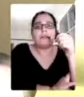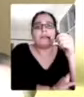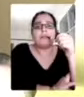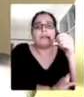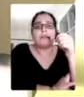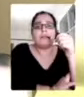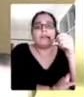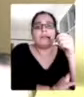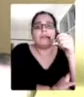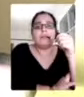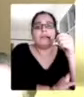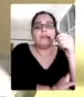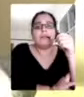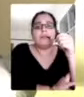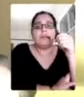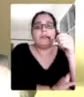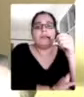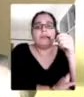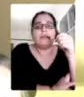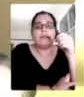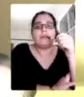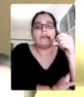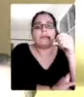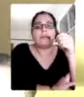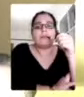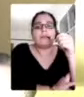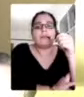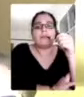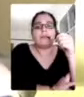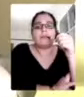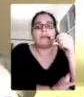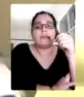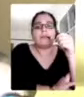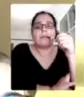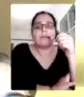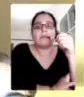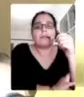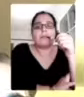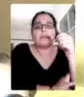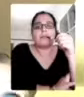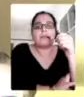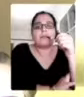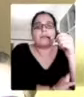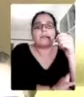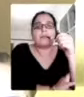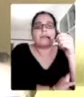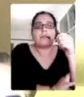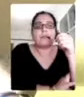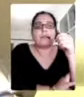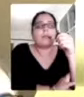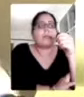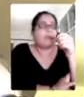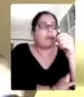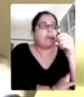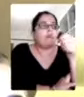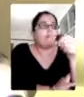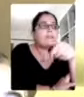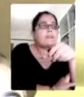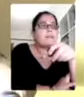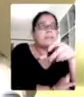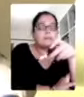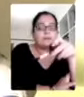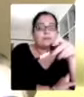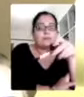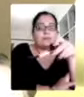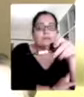çıktığı zaman şeyden kutudan incecik kesilmiş. Hepsi aynı uzunlukta. Çok kaliteli flakeler çıkardı. Ama ben aynısını